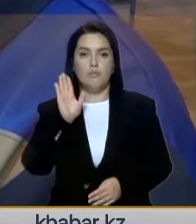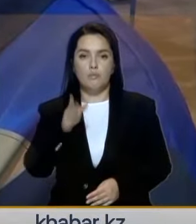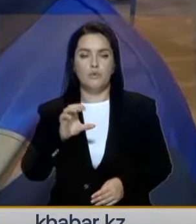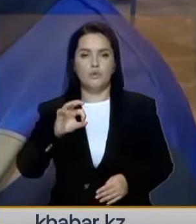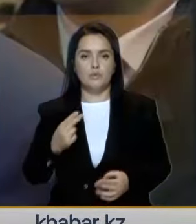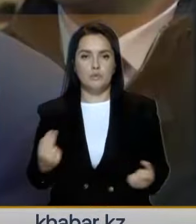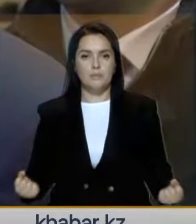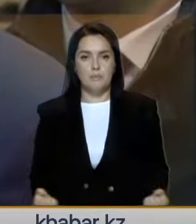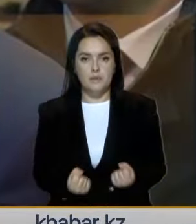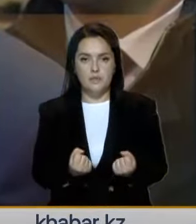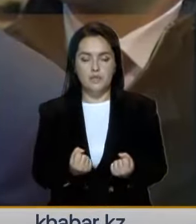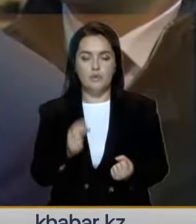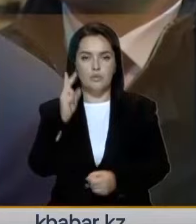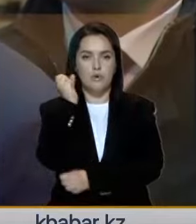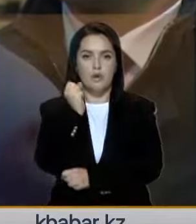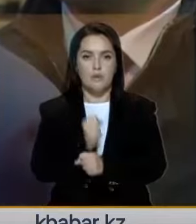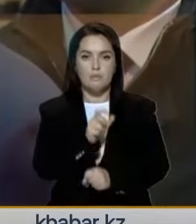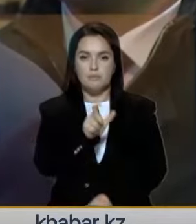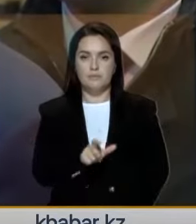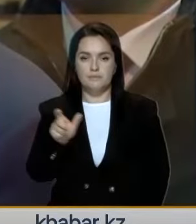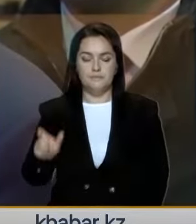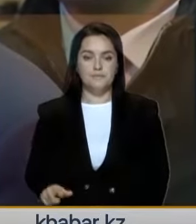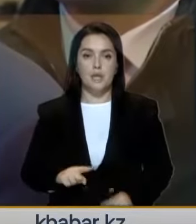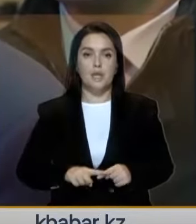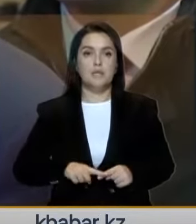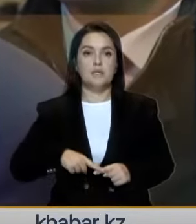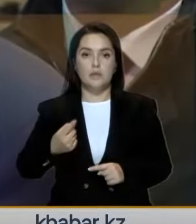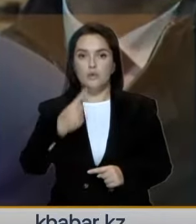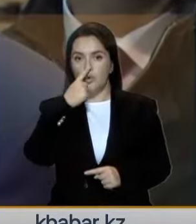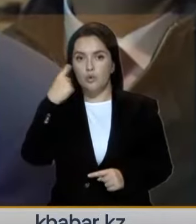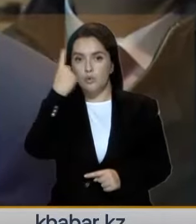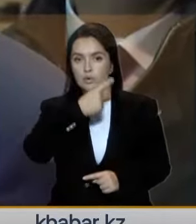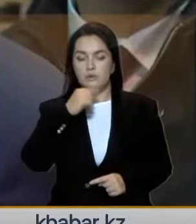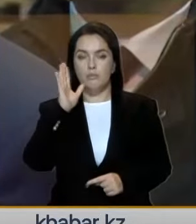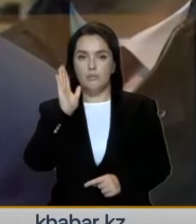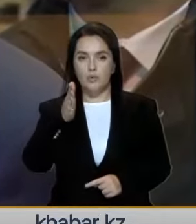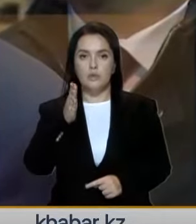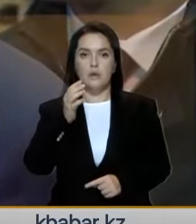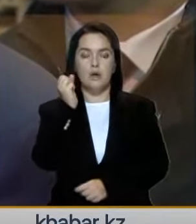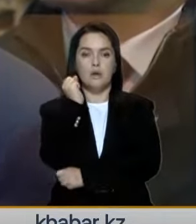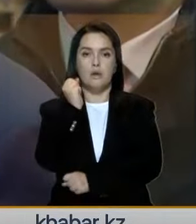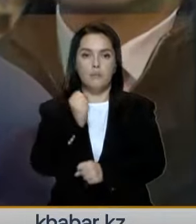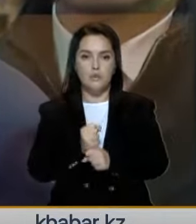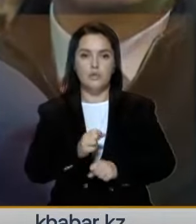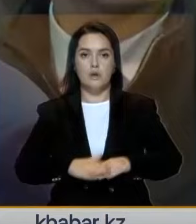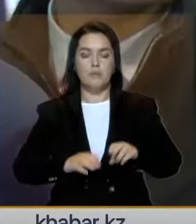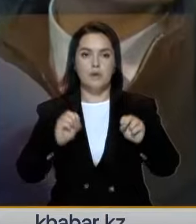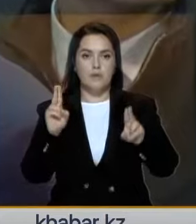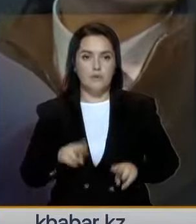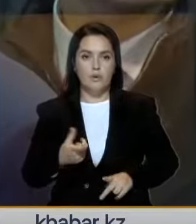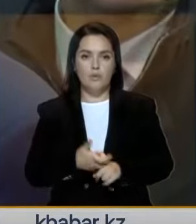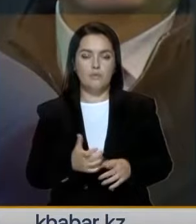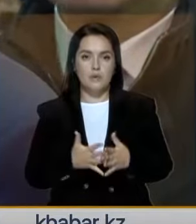социальной поддержки. Потом следующий год будет годом рабочих профессий. Тоже очень большая работа предстоит.